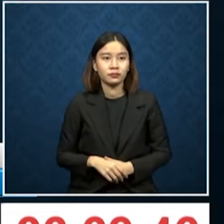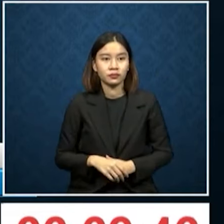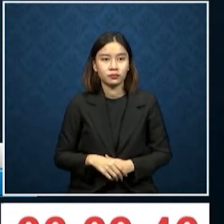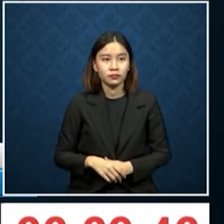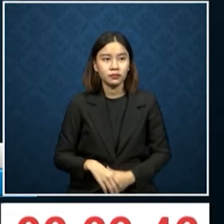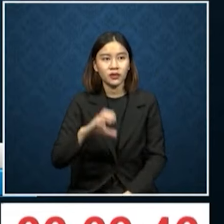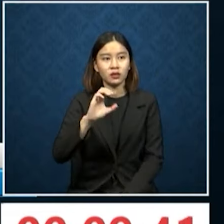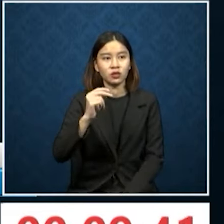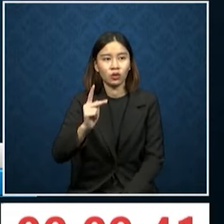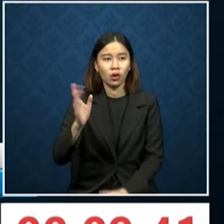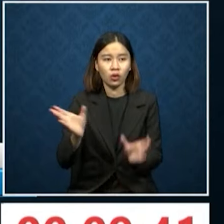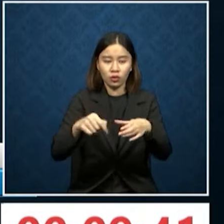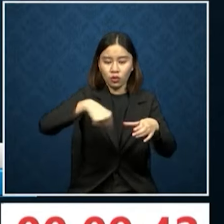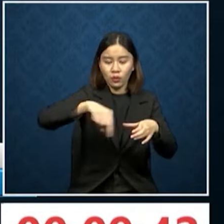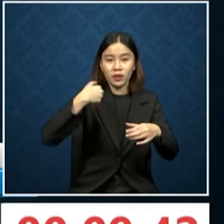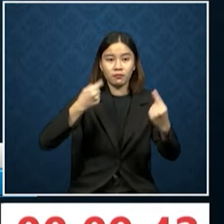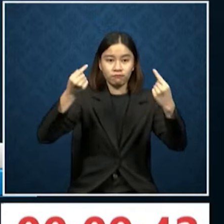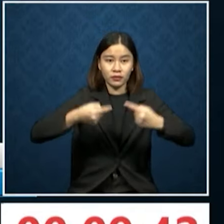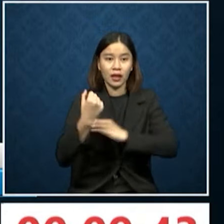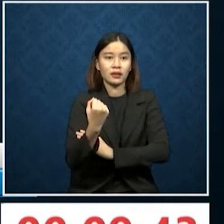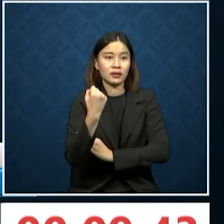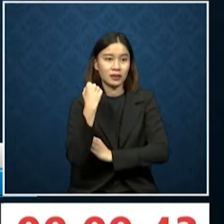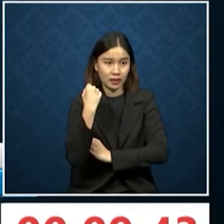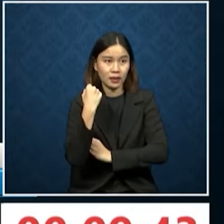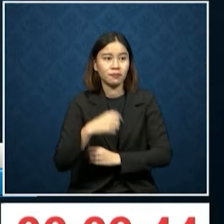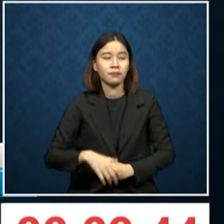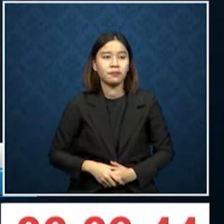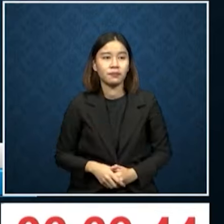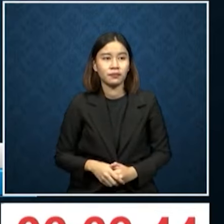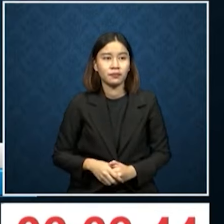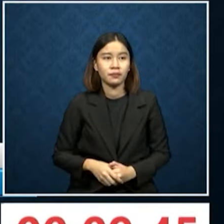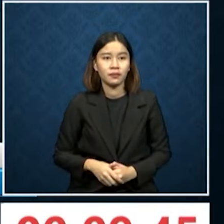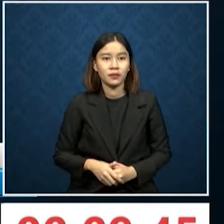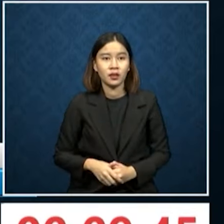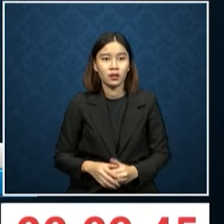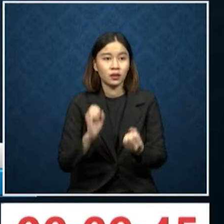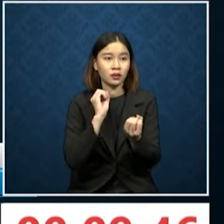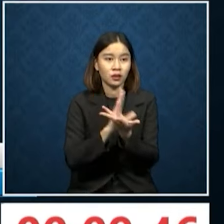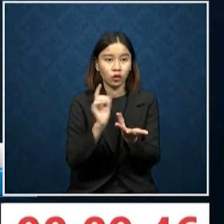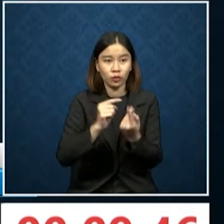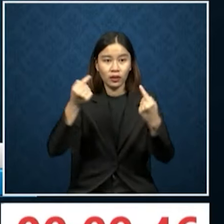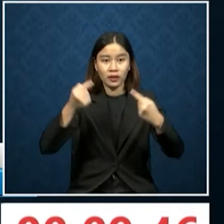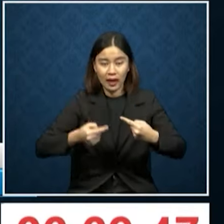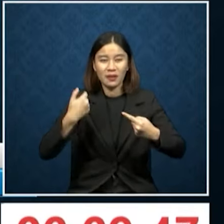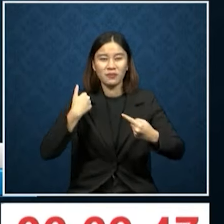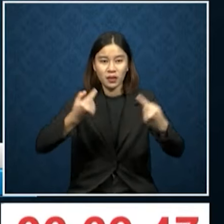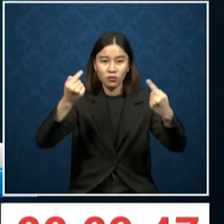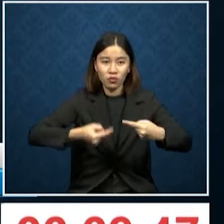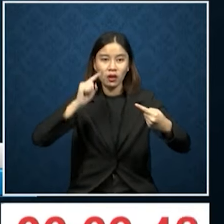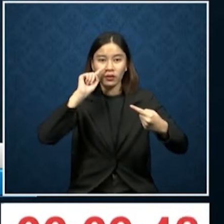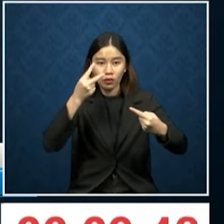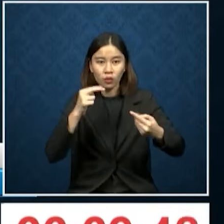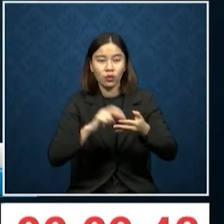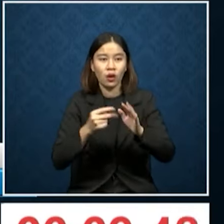ชกพญานาคราชตั้งด่านเข้มงวดยิ่งขึ้นจนเกิดสภาพด่านซ้อนด่านหมาย